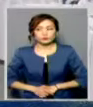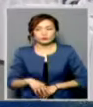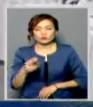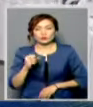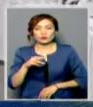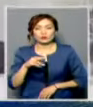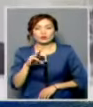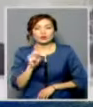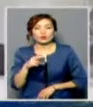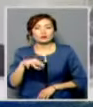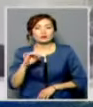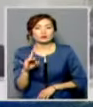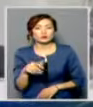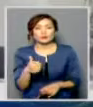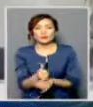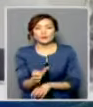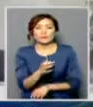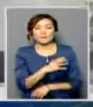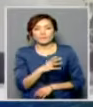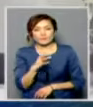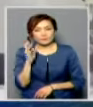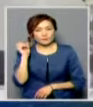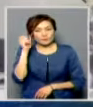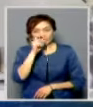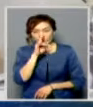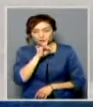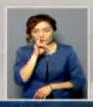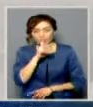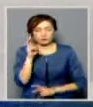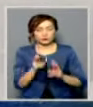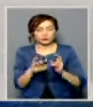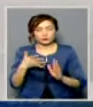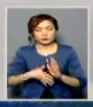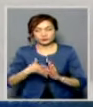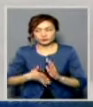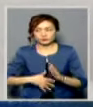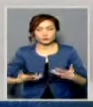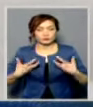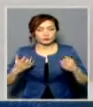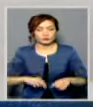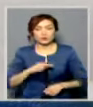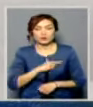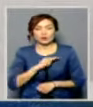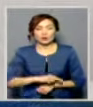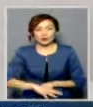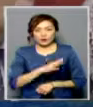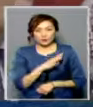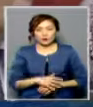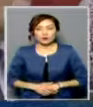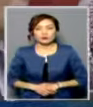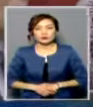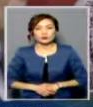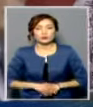Нәдір Кәрімұлы өңірдің басты байлығы саналатын қаралтынды зерттеп, зерделеуде өлшеусіз қызмет еткен ғалым академик. Оның